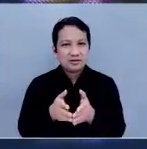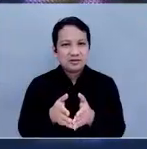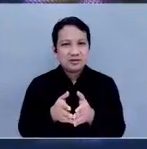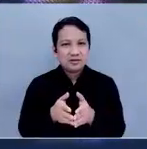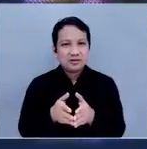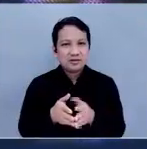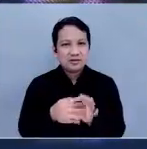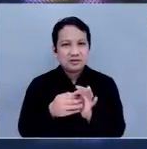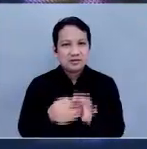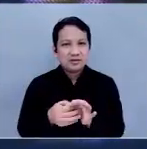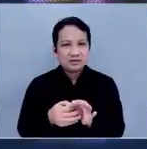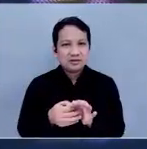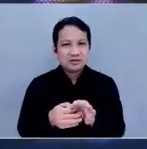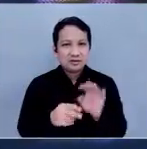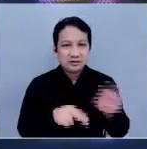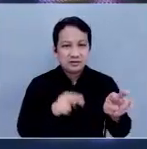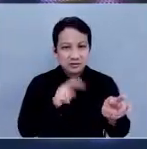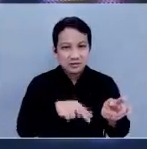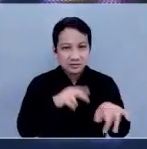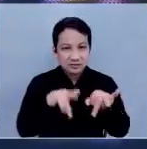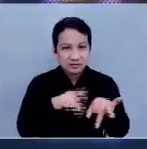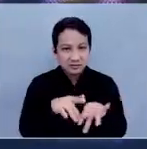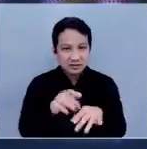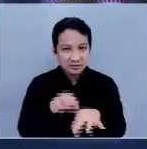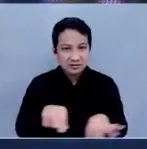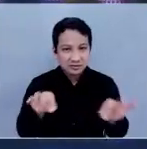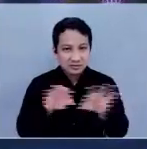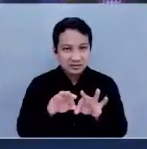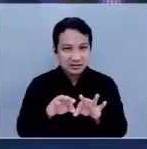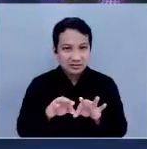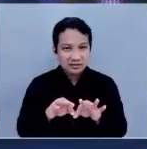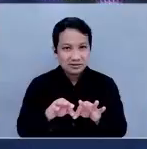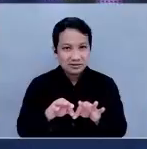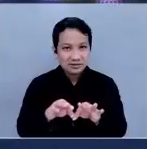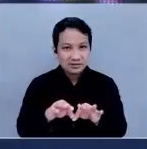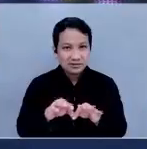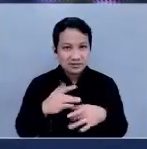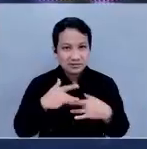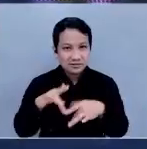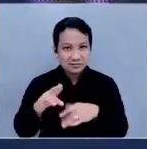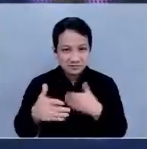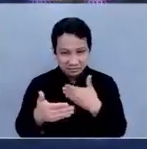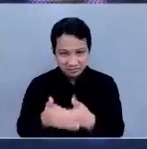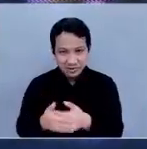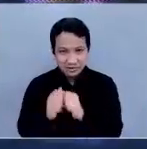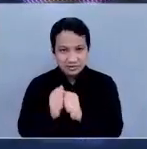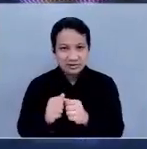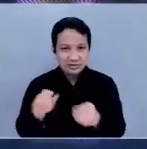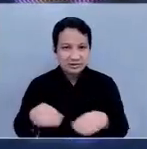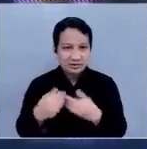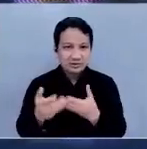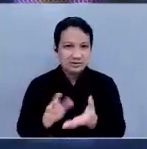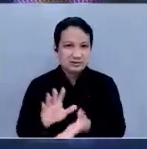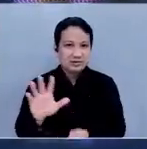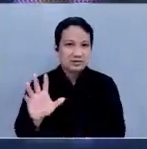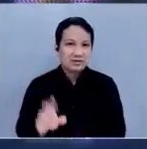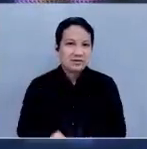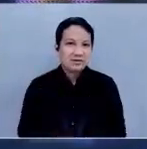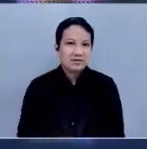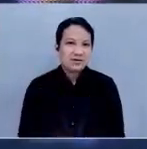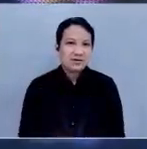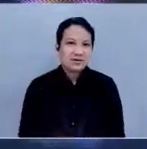gusto namin makiramay sa mga kailangan ng nakikiramay. At the same time, gusto namin mabigyan sila ng ma-inspire